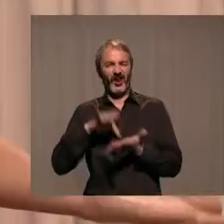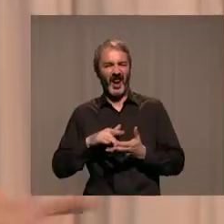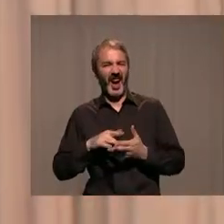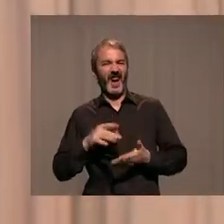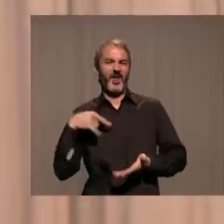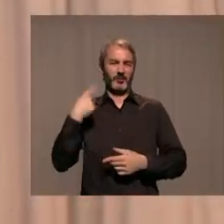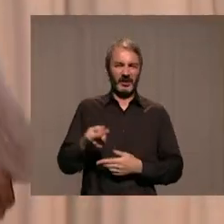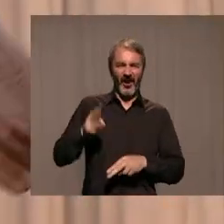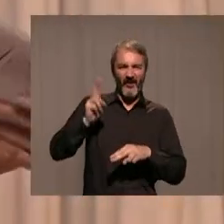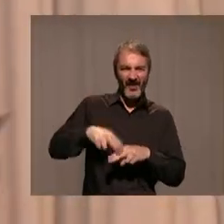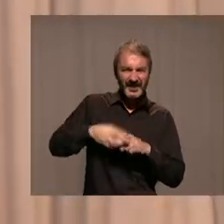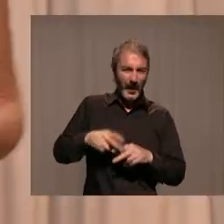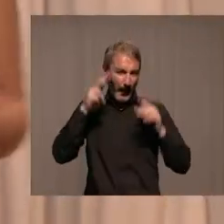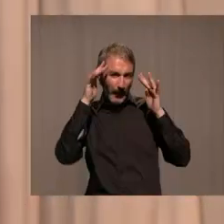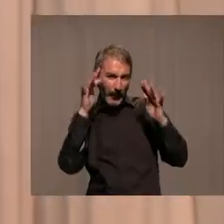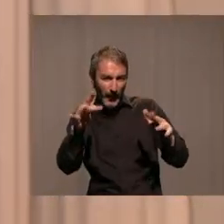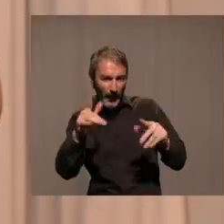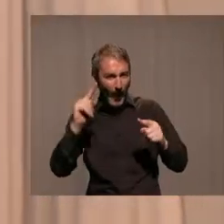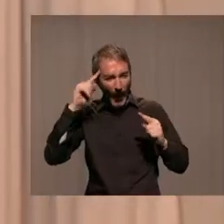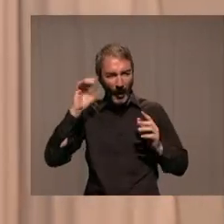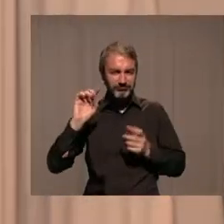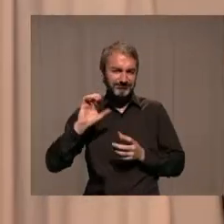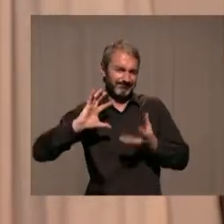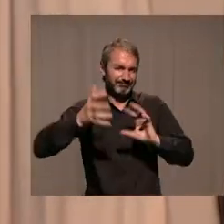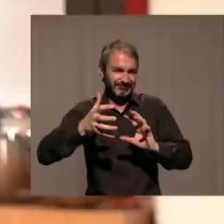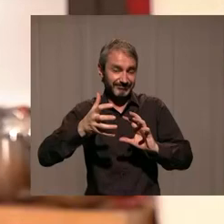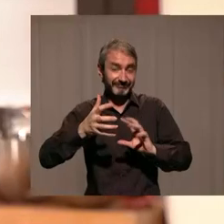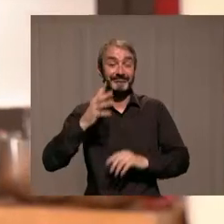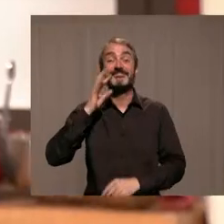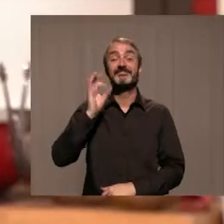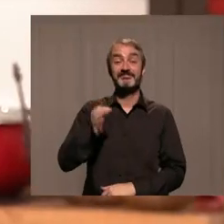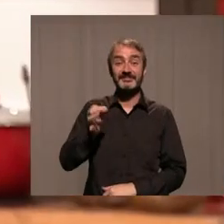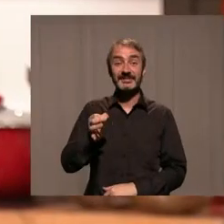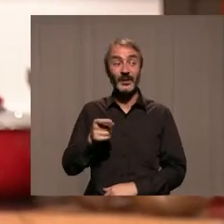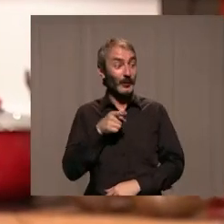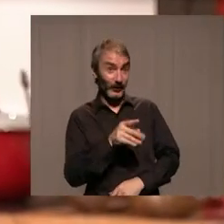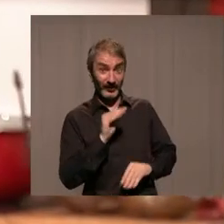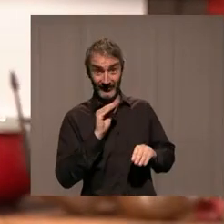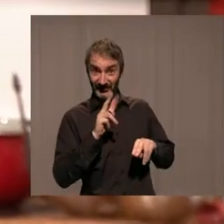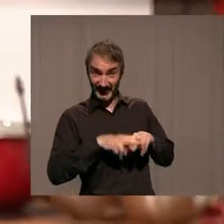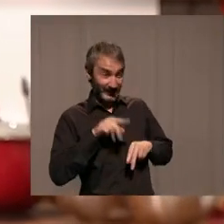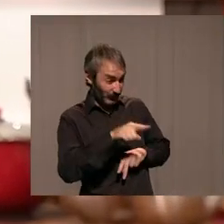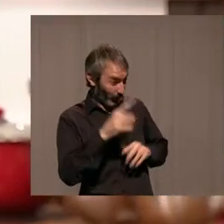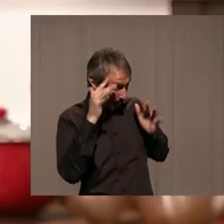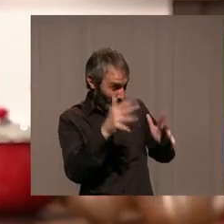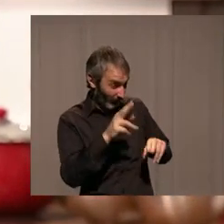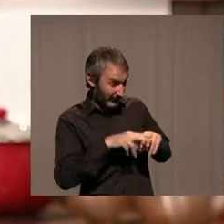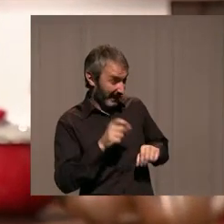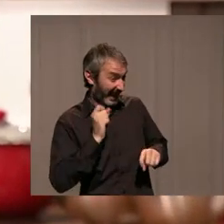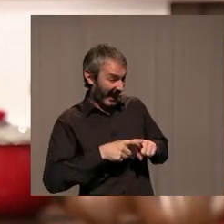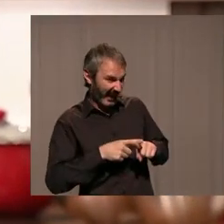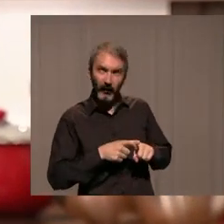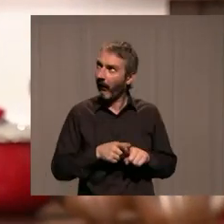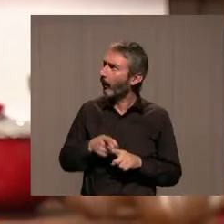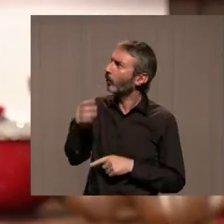el que toca, no? Una festa una mica més boja que la que puguem muntar avui aquí. Ah, efectivament. Que la teva festa de graduació va ser molt boja, o què? La recordes? Què t'han explicat?